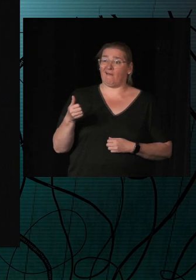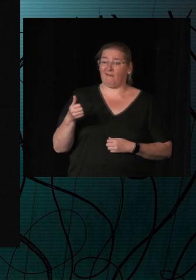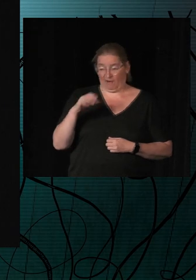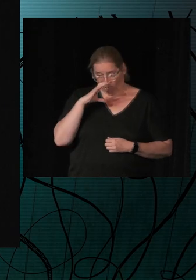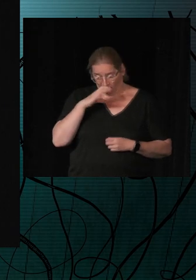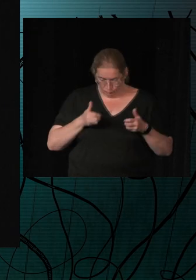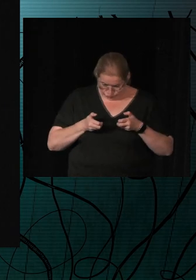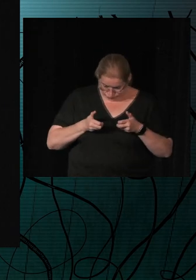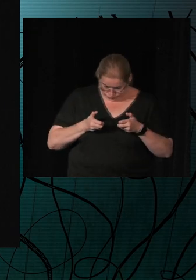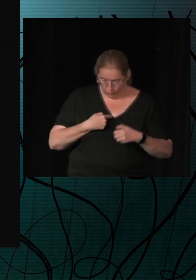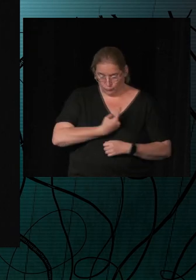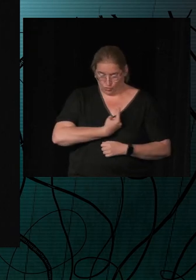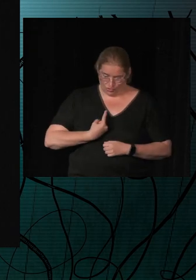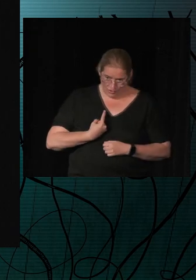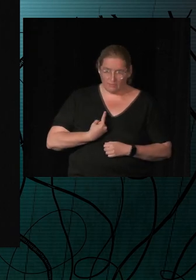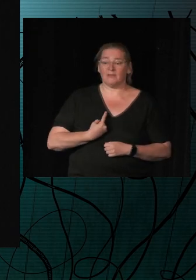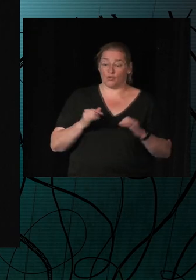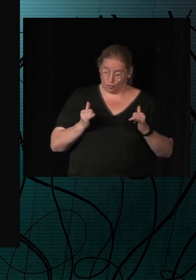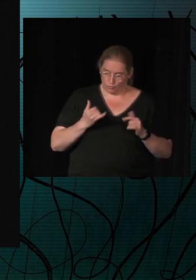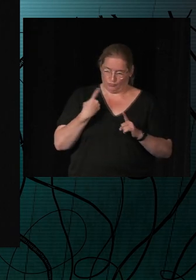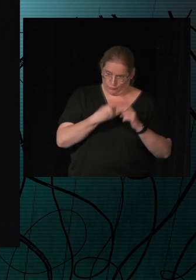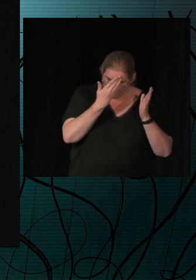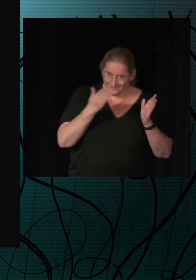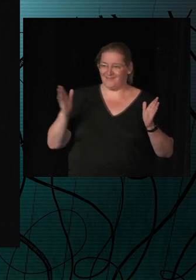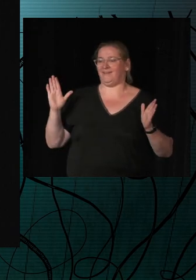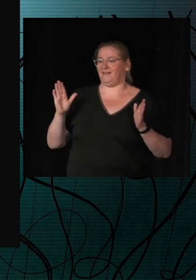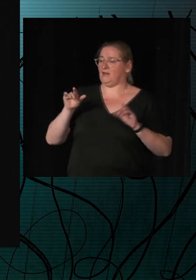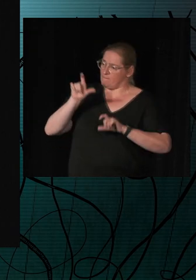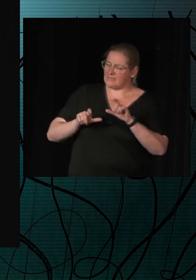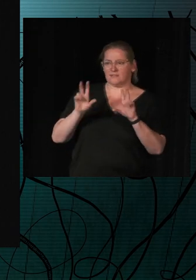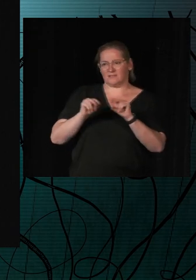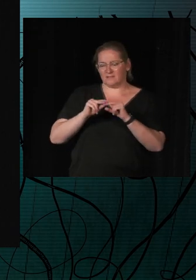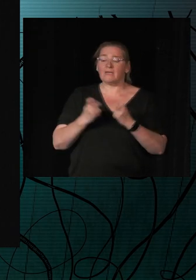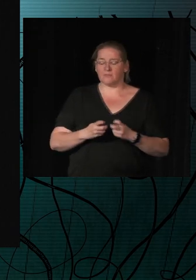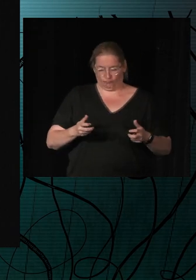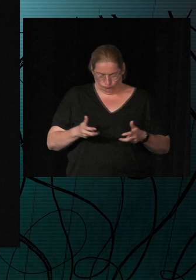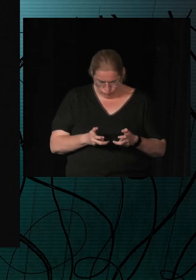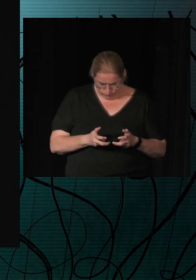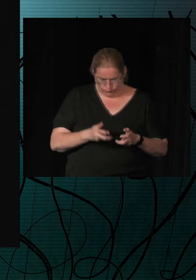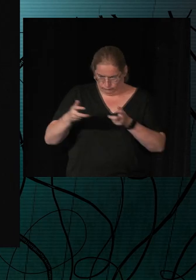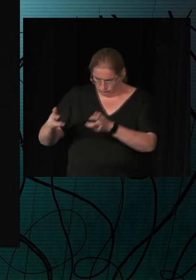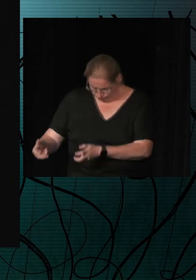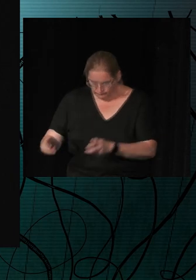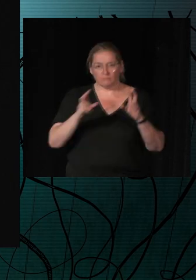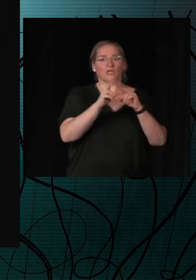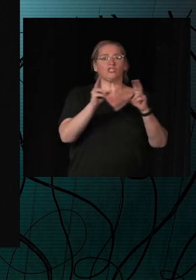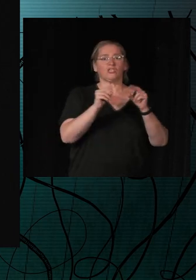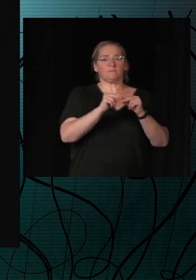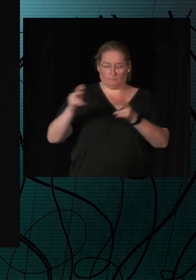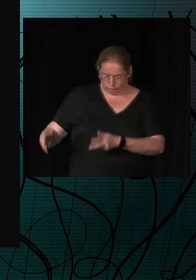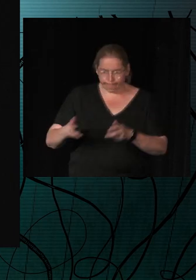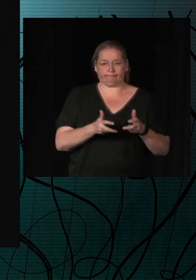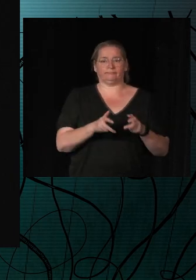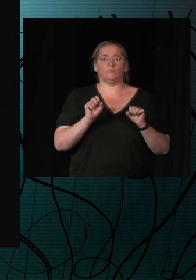cas-là en fait donc j'hésite pas effectivement à faire des pauses et à expliquer et c'est la même chose effectivement dans les fait entrer l'accuser euh quand il y a